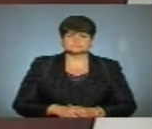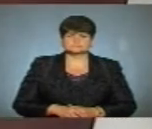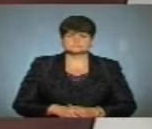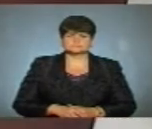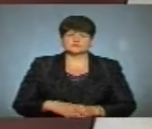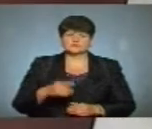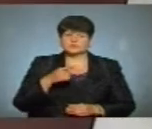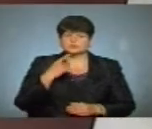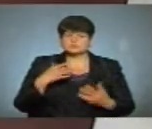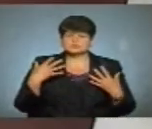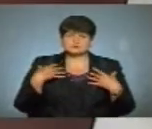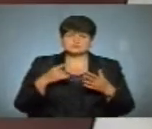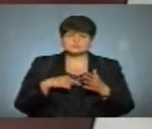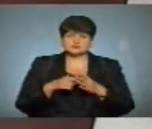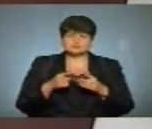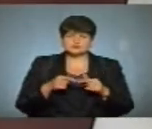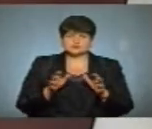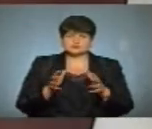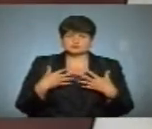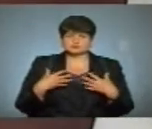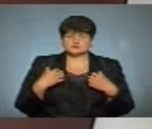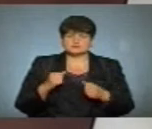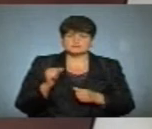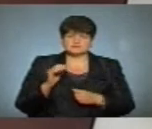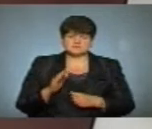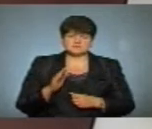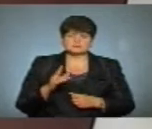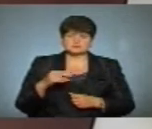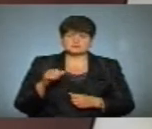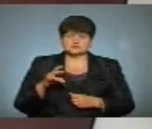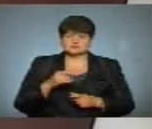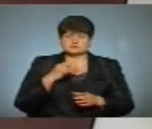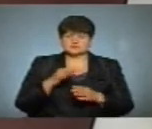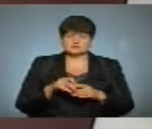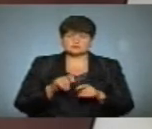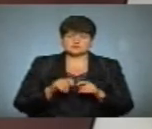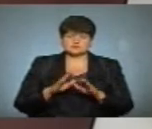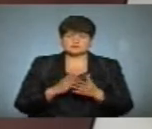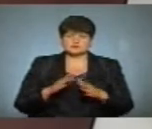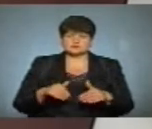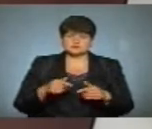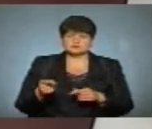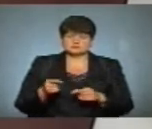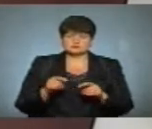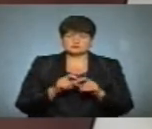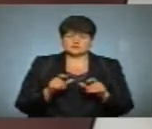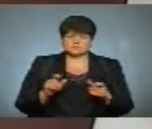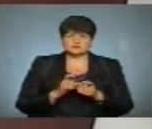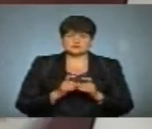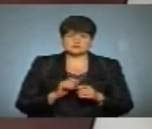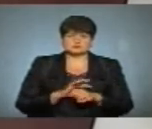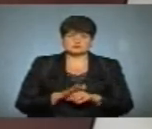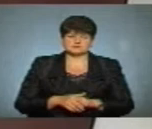За словами начальника міського відділу охорони здоров'я Василя Данчака, звіт про перевірку мають надати тернопільському штабу боротьби з